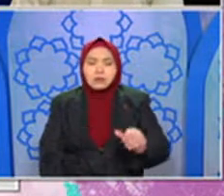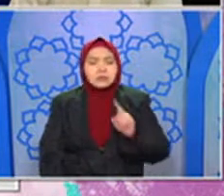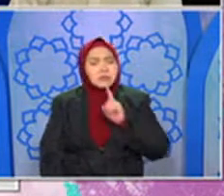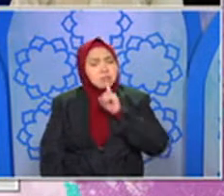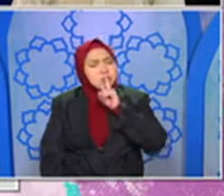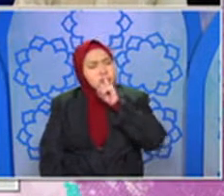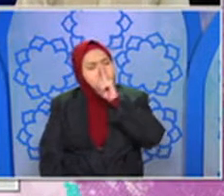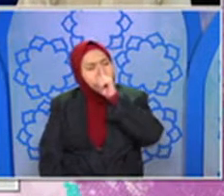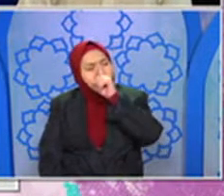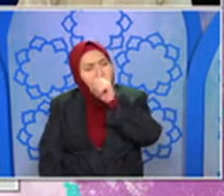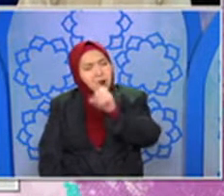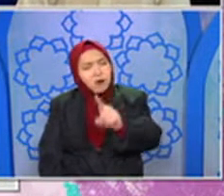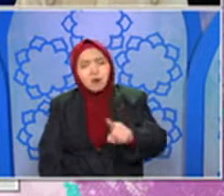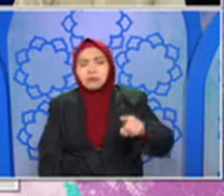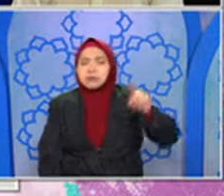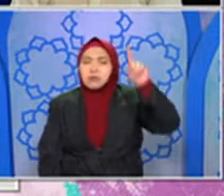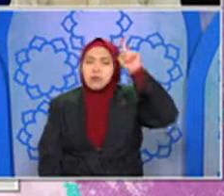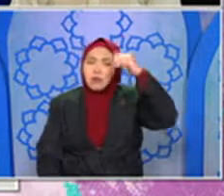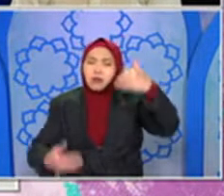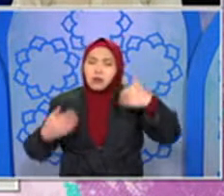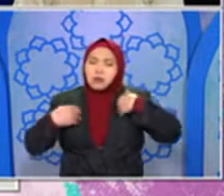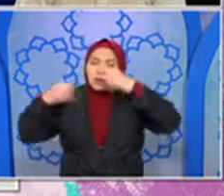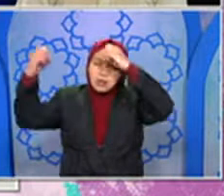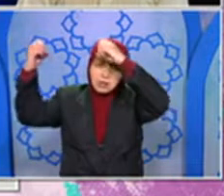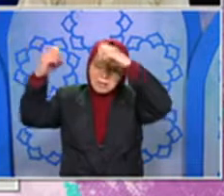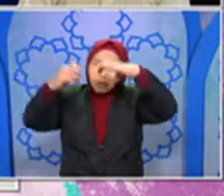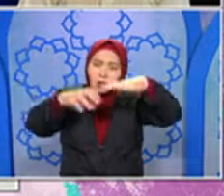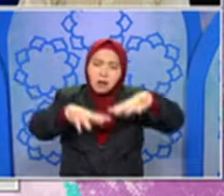Wallahu dzul fadlil